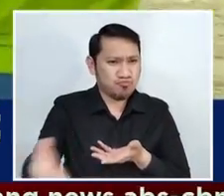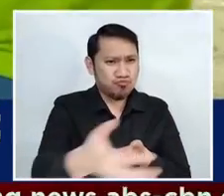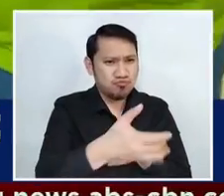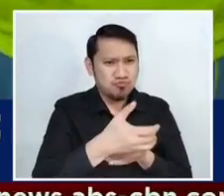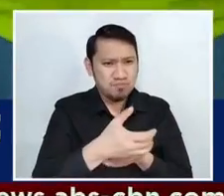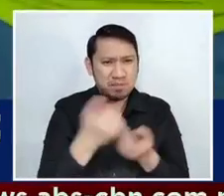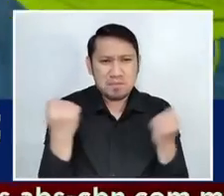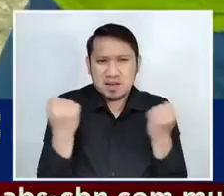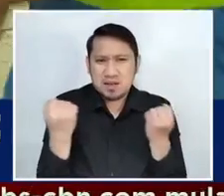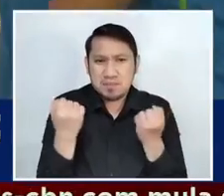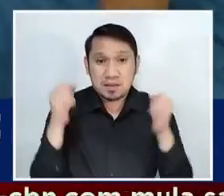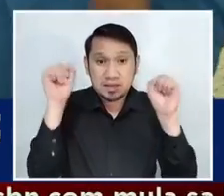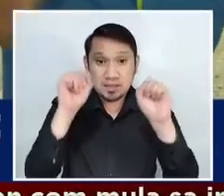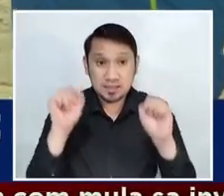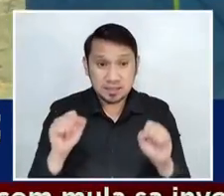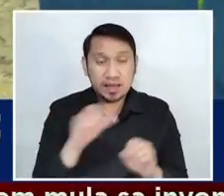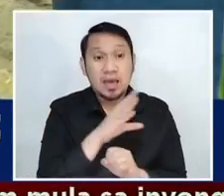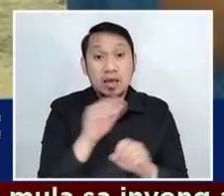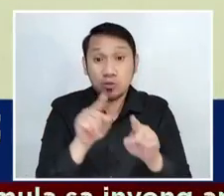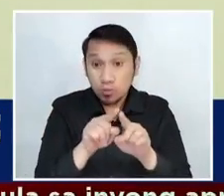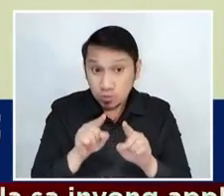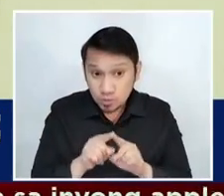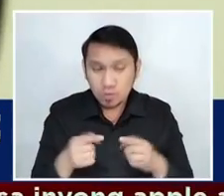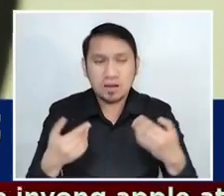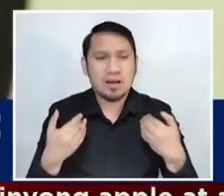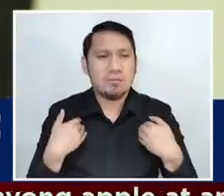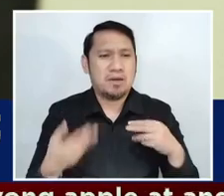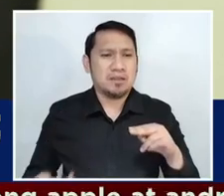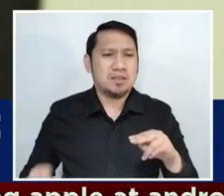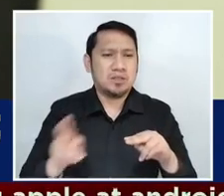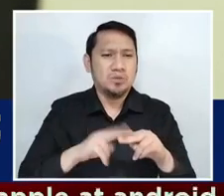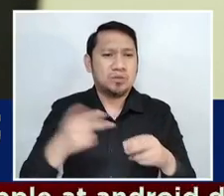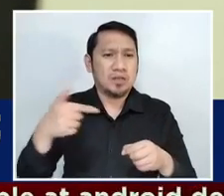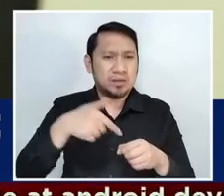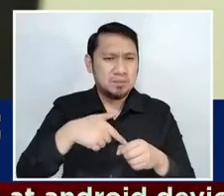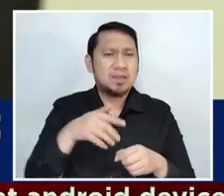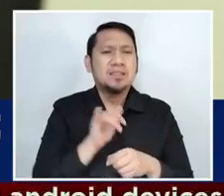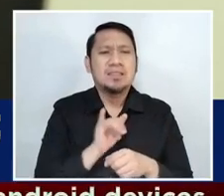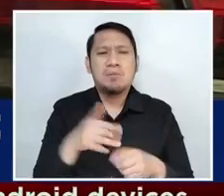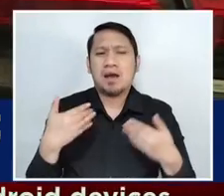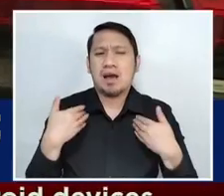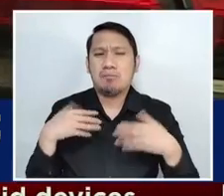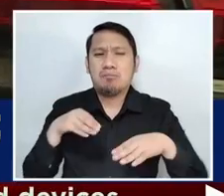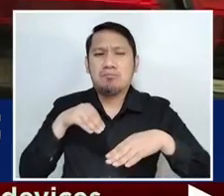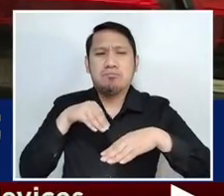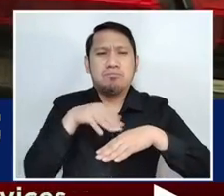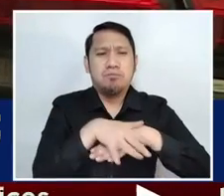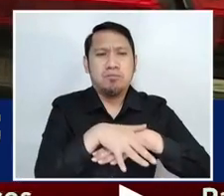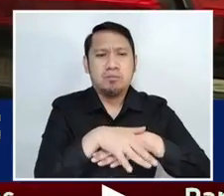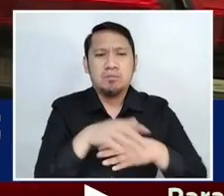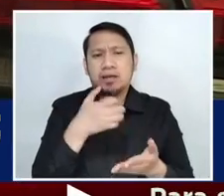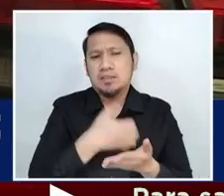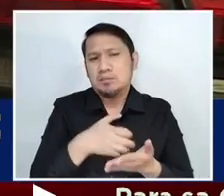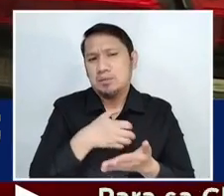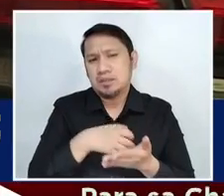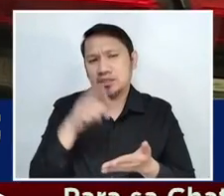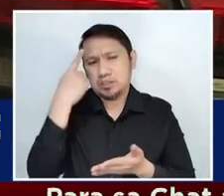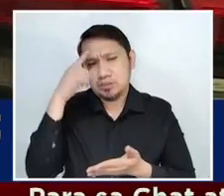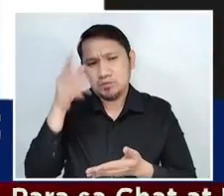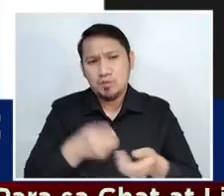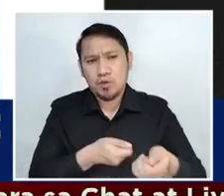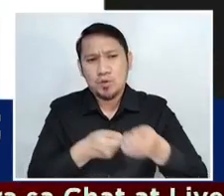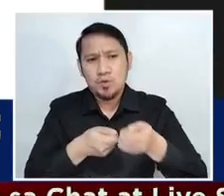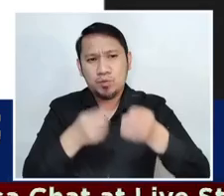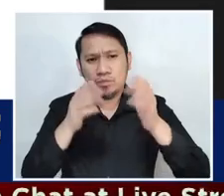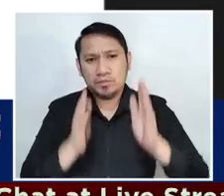ang nakaambang big time oil price hike bukas na makaapekto sa production cost ng mga mangingisda para sa kanilang